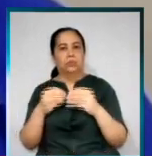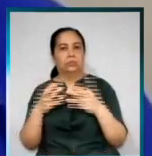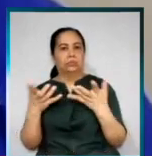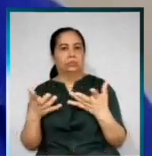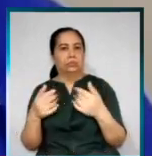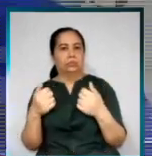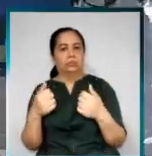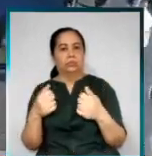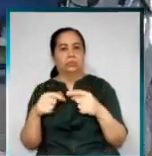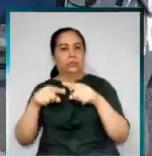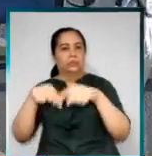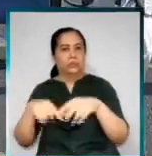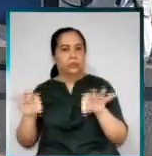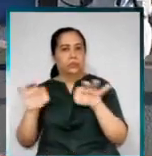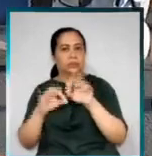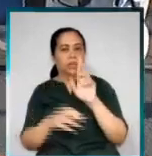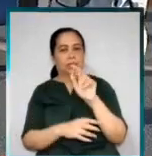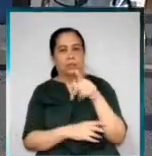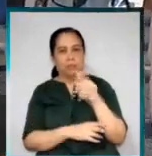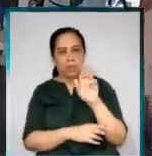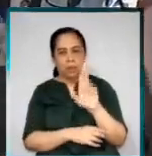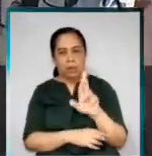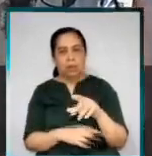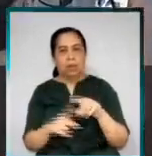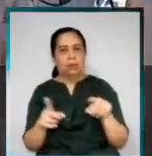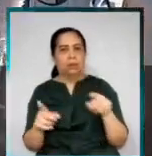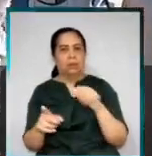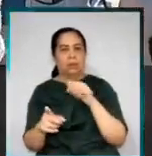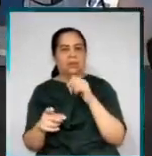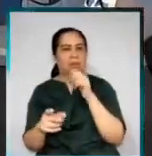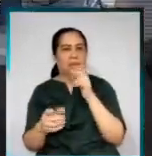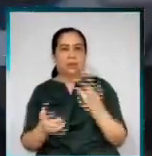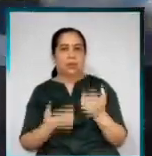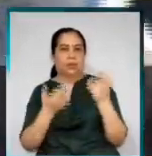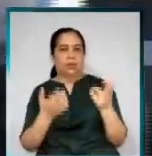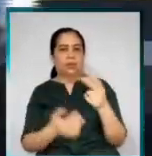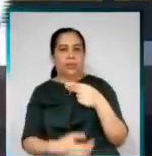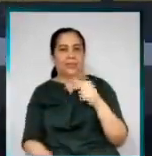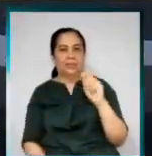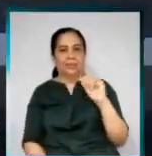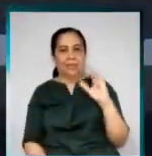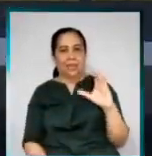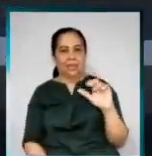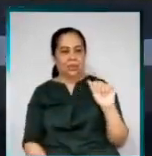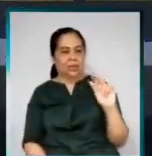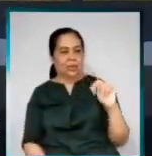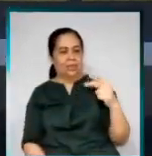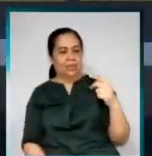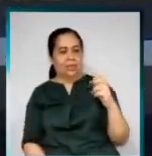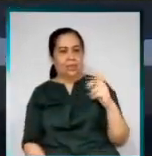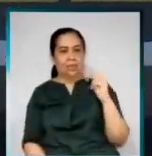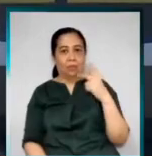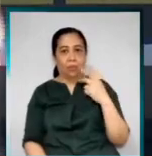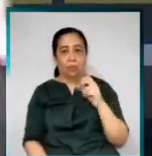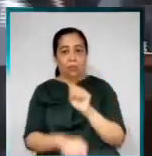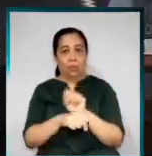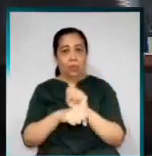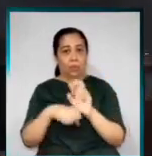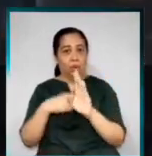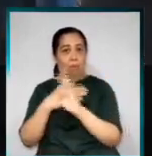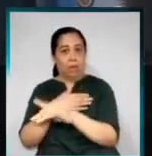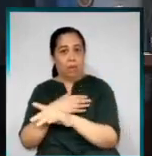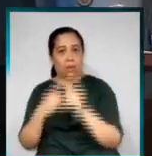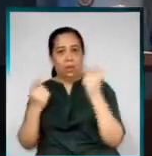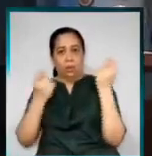doon na reliable ang RT-PCR. Hindi naman inirerekomenda ng HTAC ang antigen para sa return to work clearance, tourist clearance at